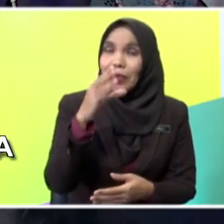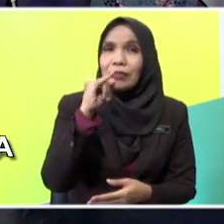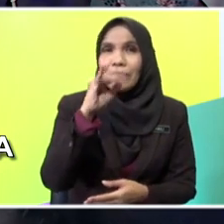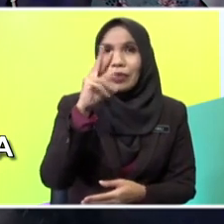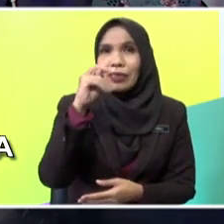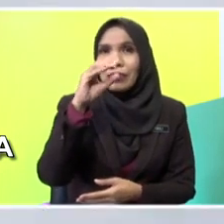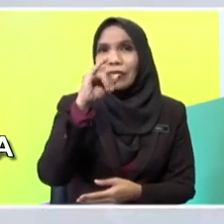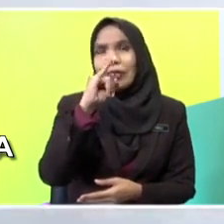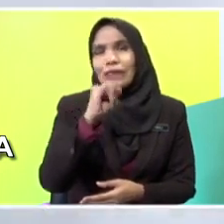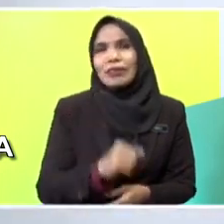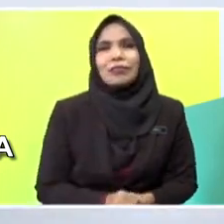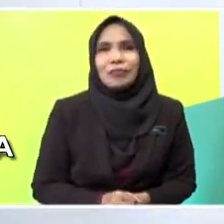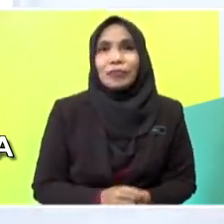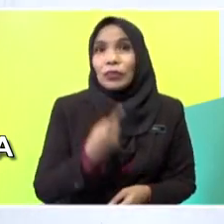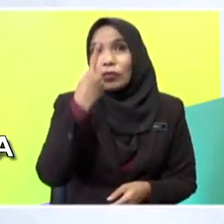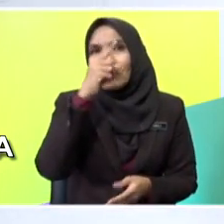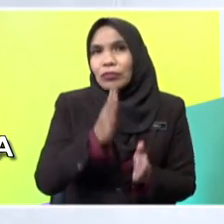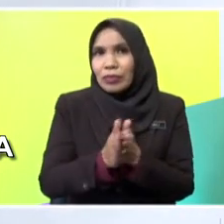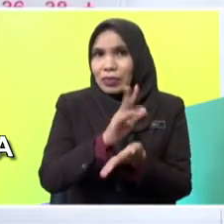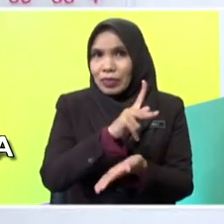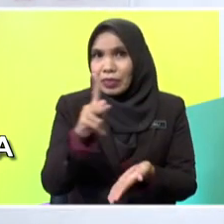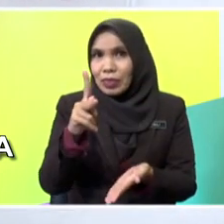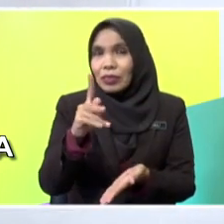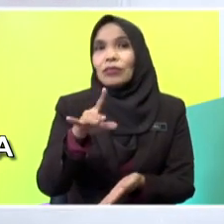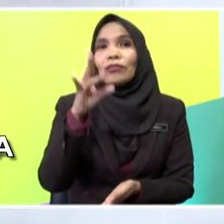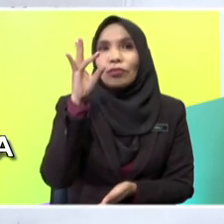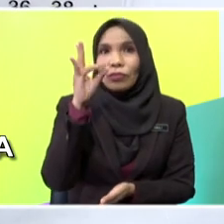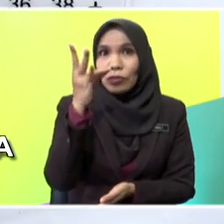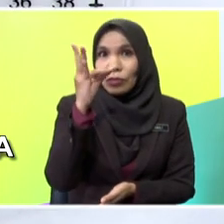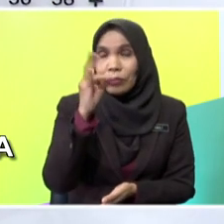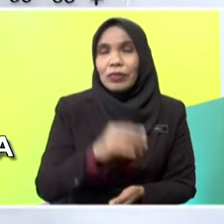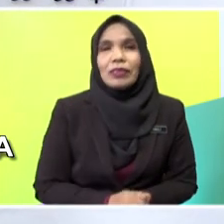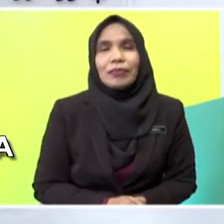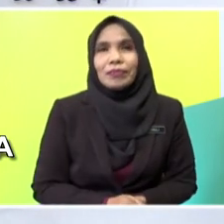2. Tambah 2. Okey, kita tanda 15 dulu. Okay. Kemudian kita